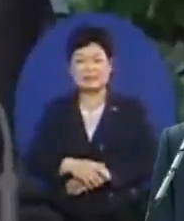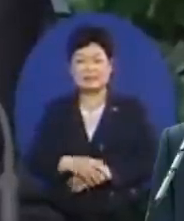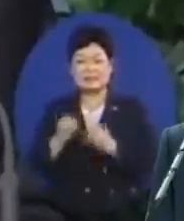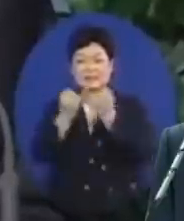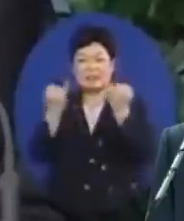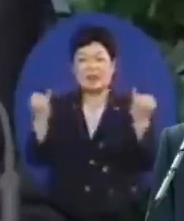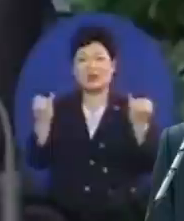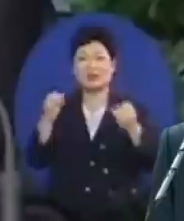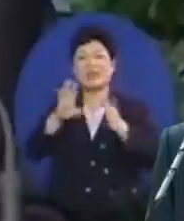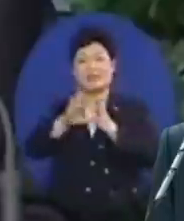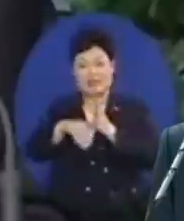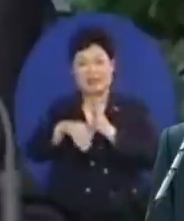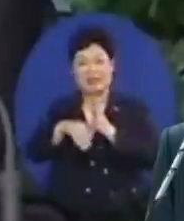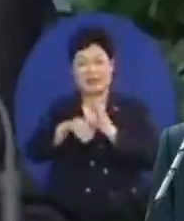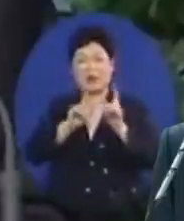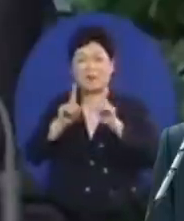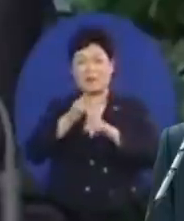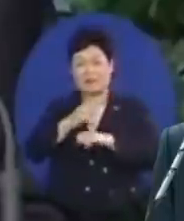여자의 세기가 된다.